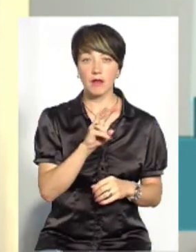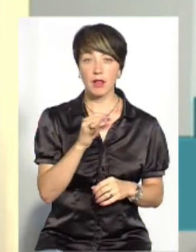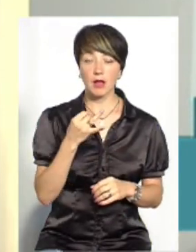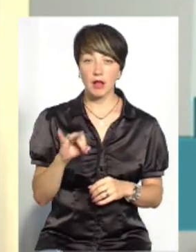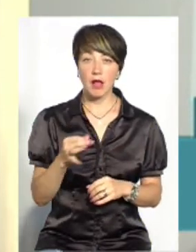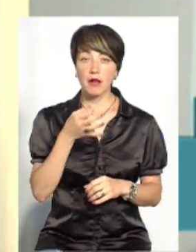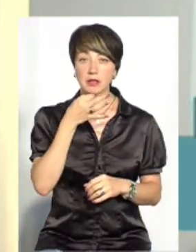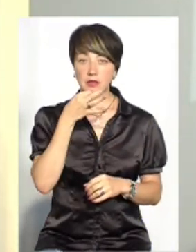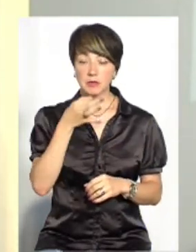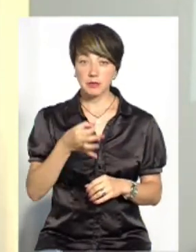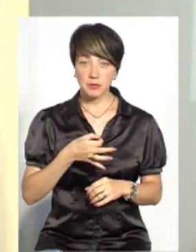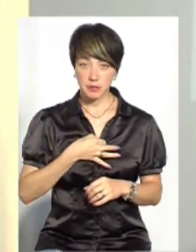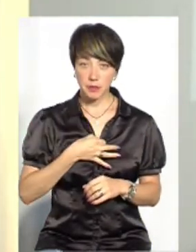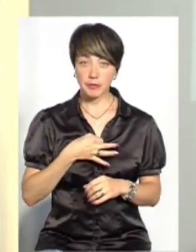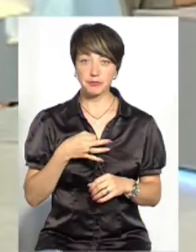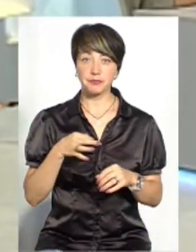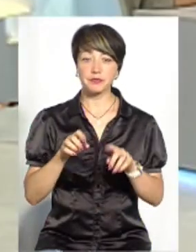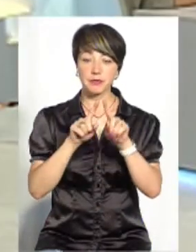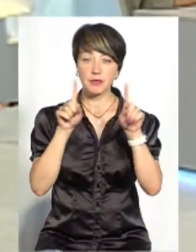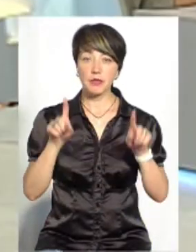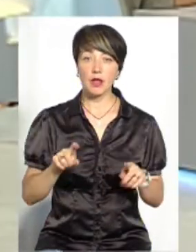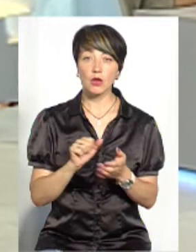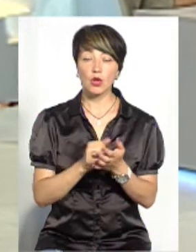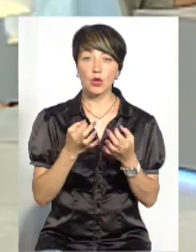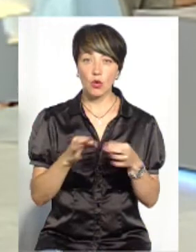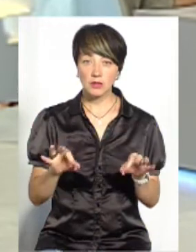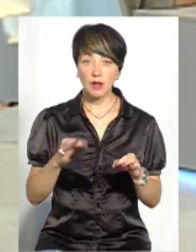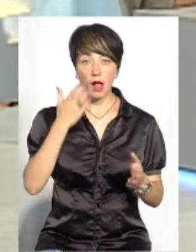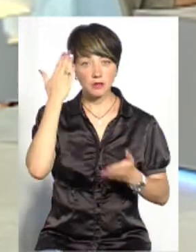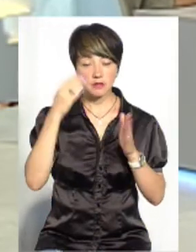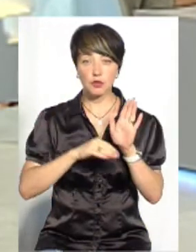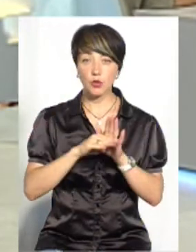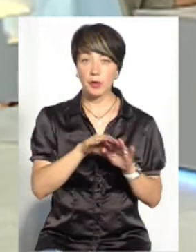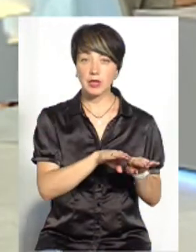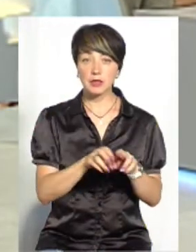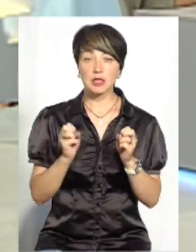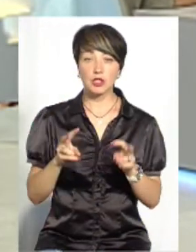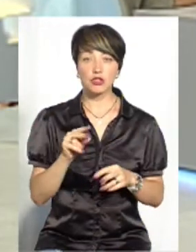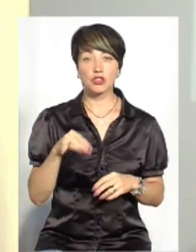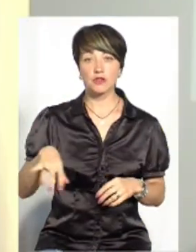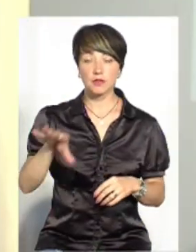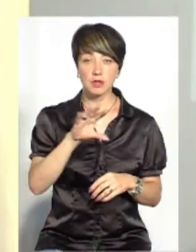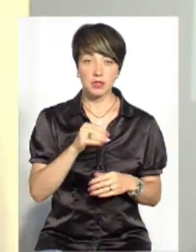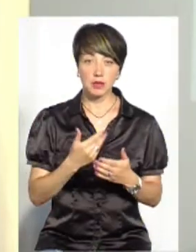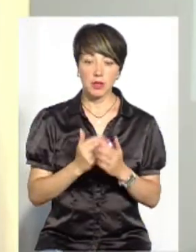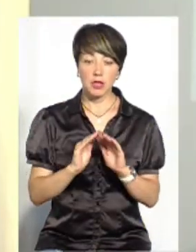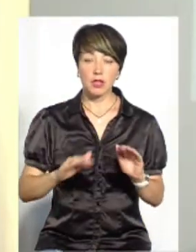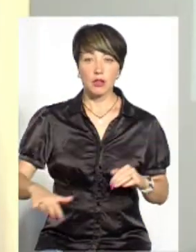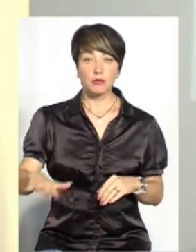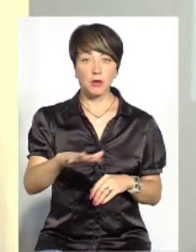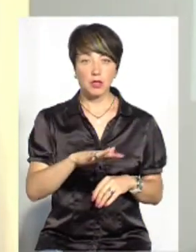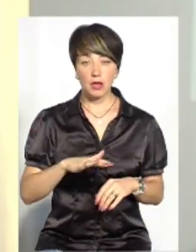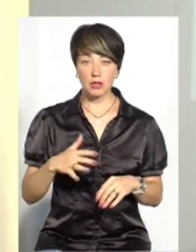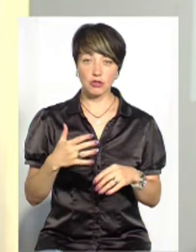ось декларації повинні отримувати тільки атракціони з високим ступенем ризику, чи, наприклад, дитячі